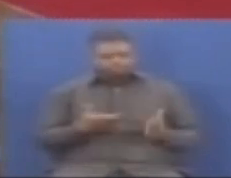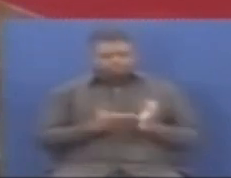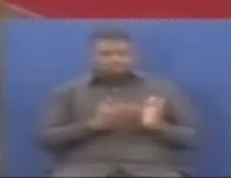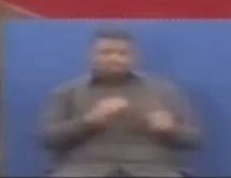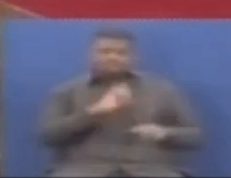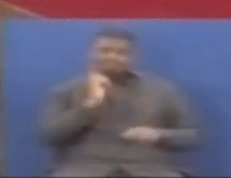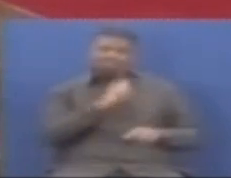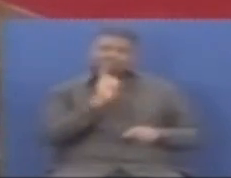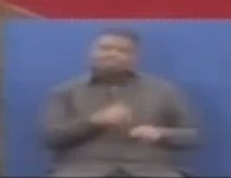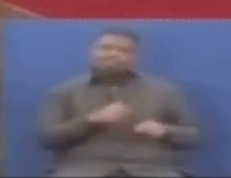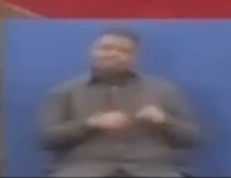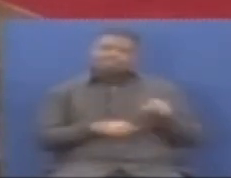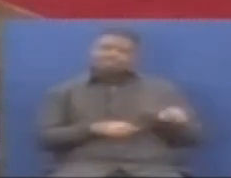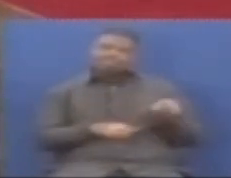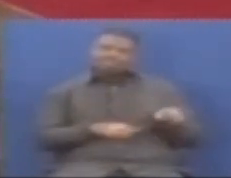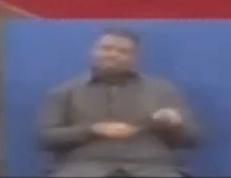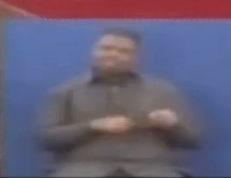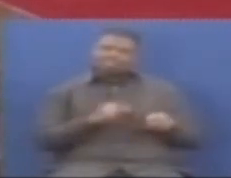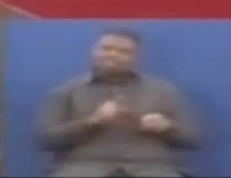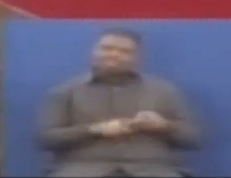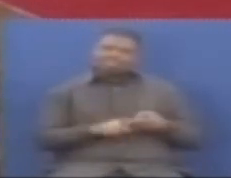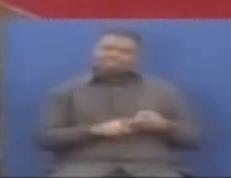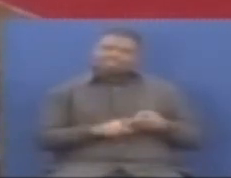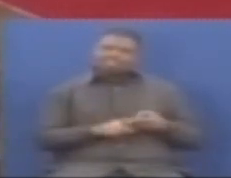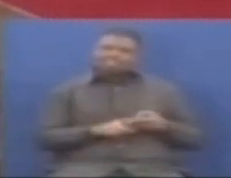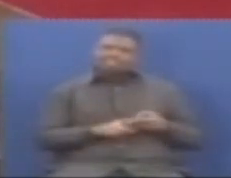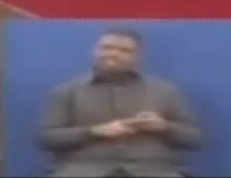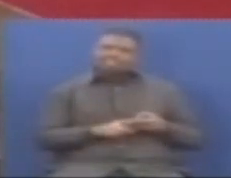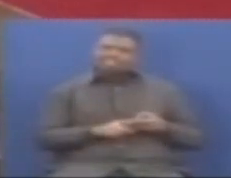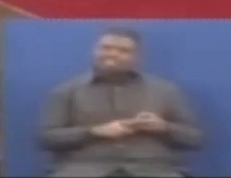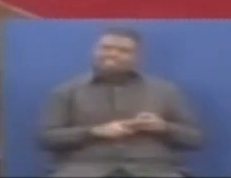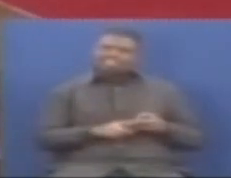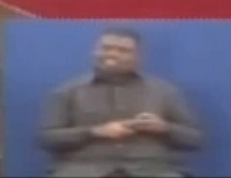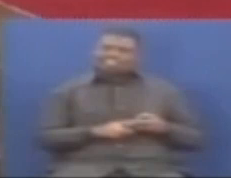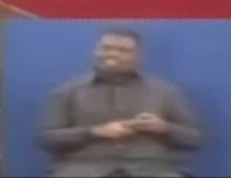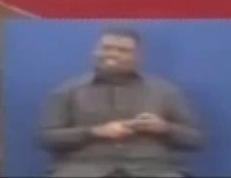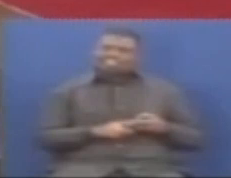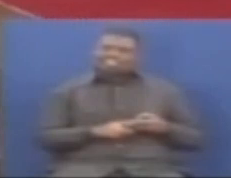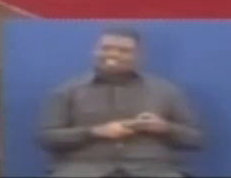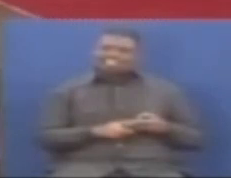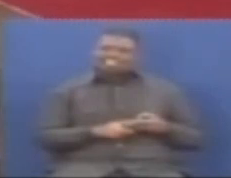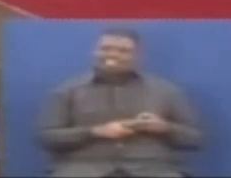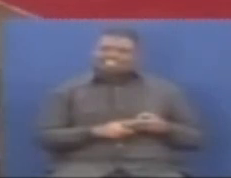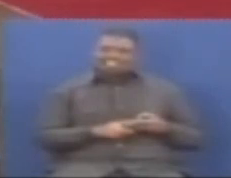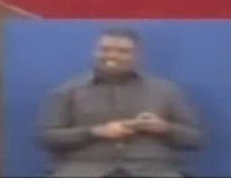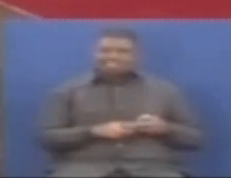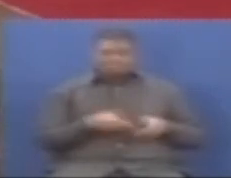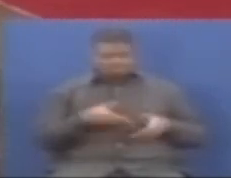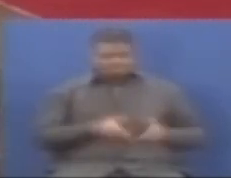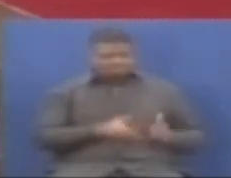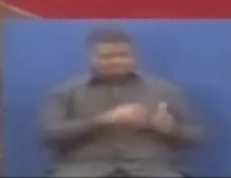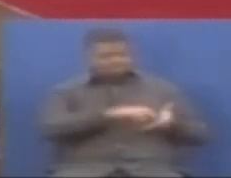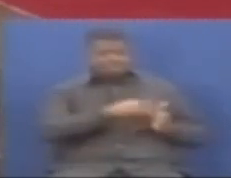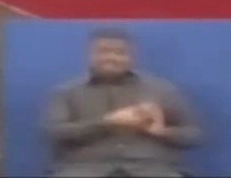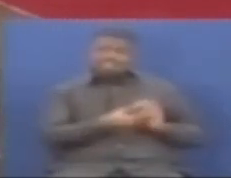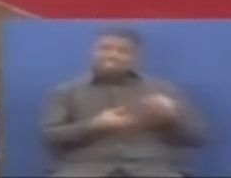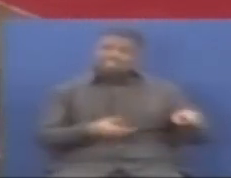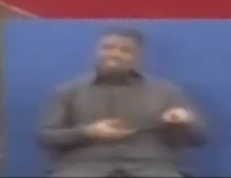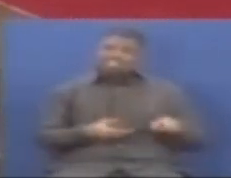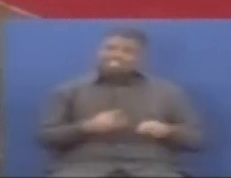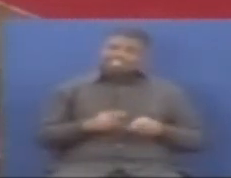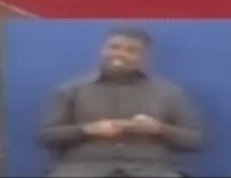umeshaanza. Nimeshawahi kutembelea baadhi ya maeneo, kwa mfano pale Tunduru tayari mfumo unatumika kwa masoko ya